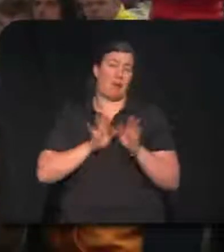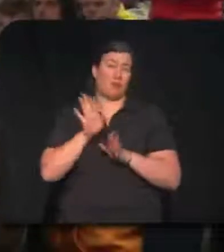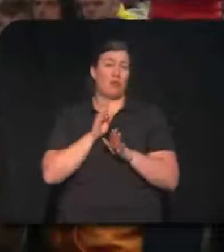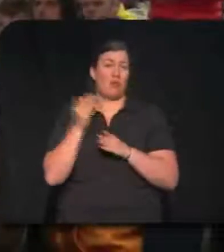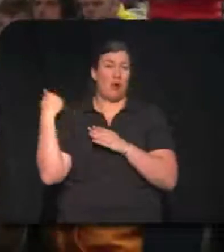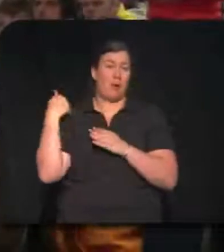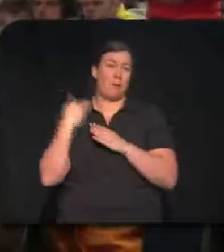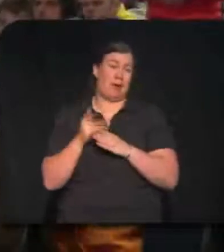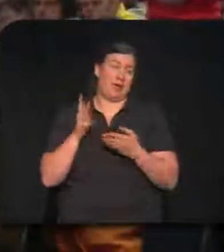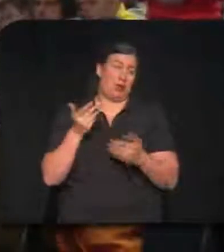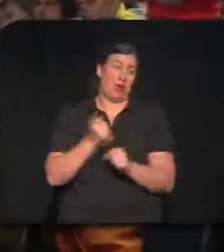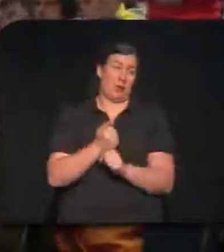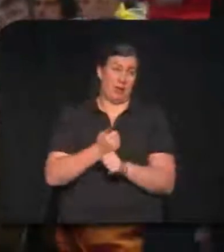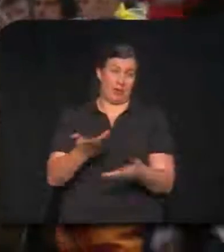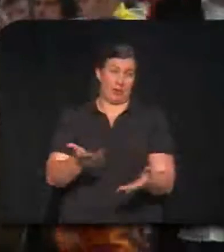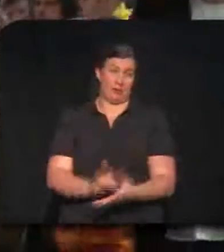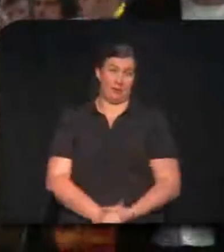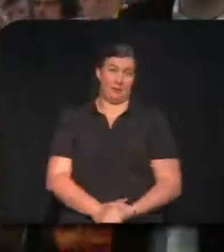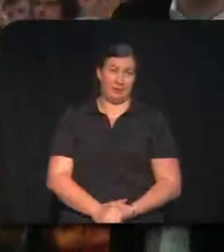Abstimmung